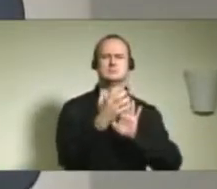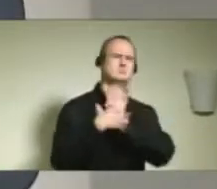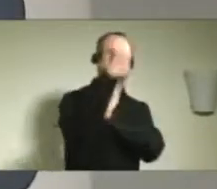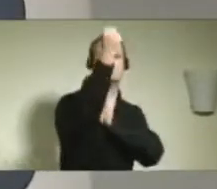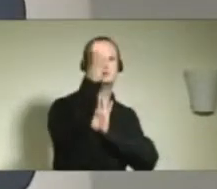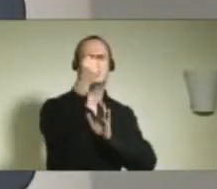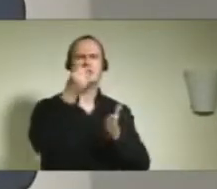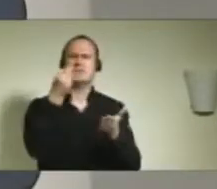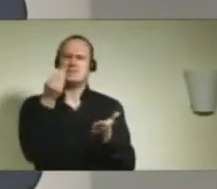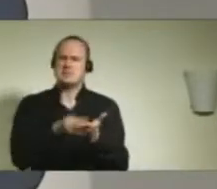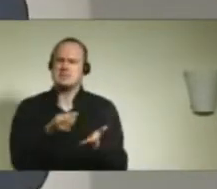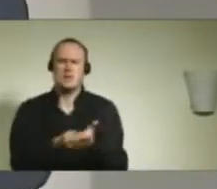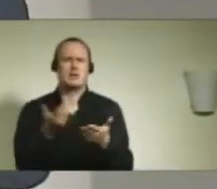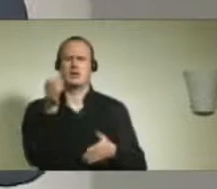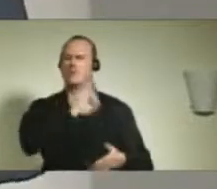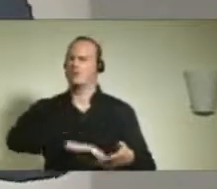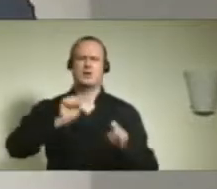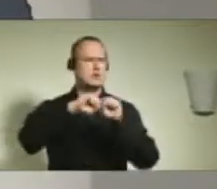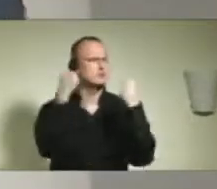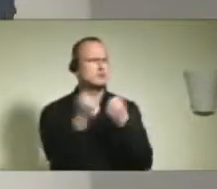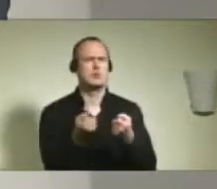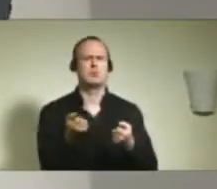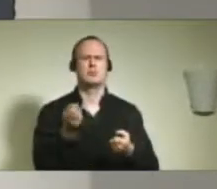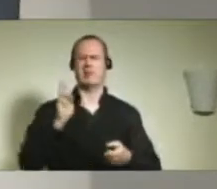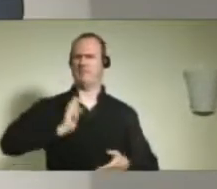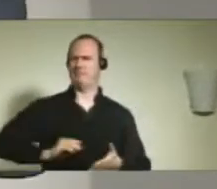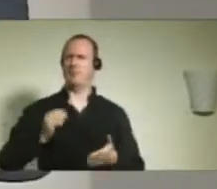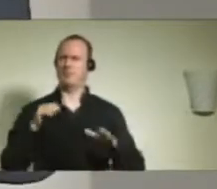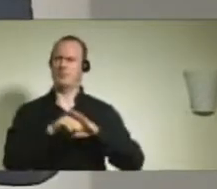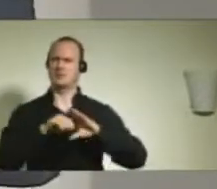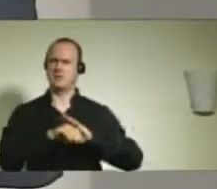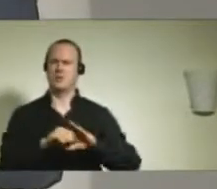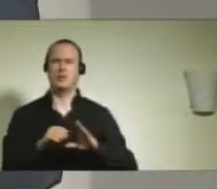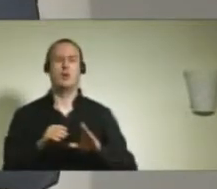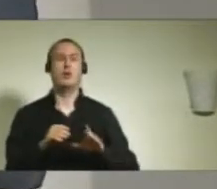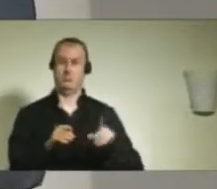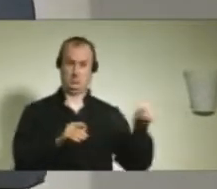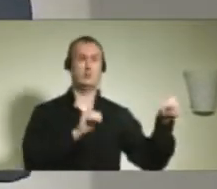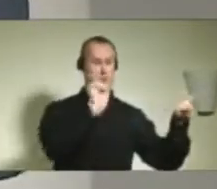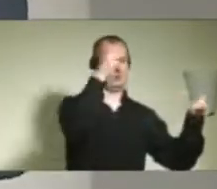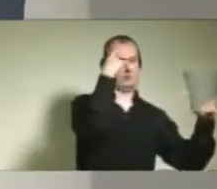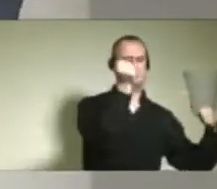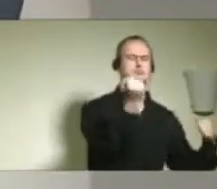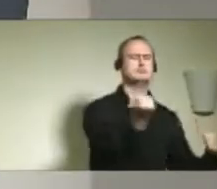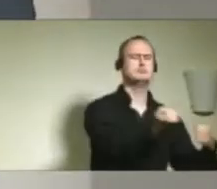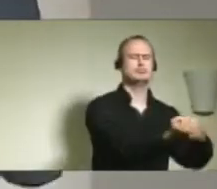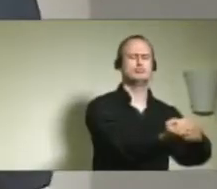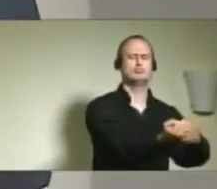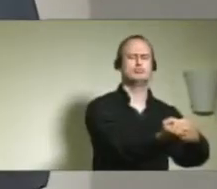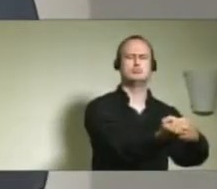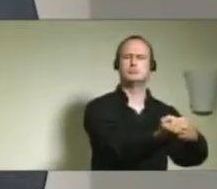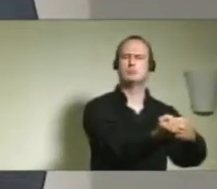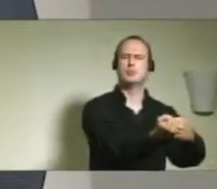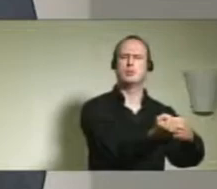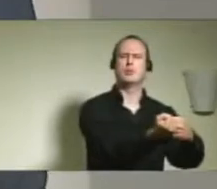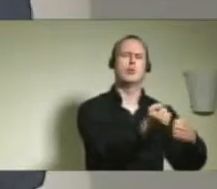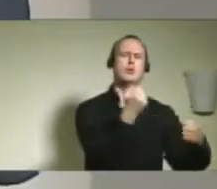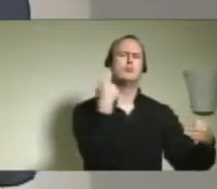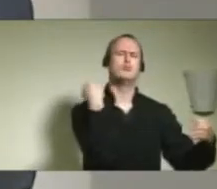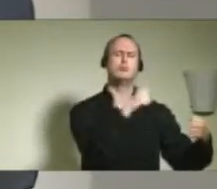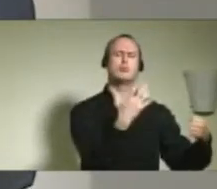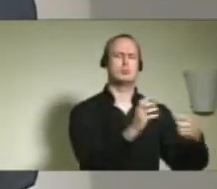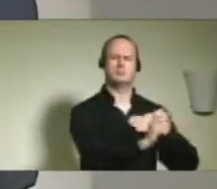sociaux, le fonds de pension, et ont eu l'appui du gouvernement directement pour nous retourner